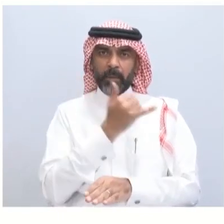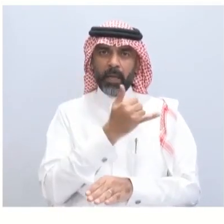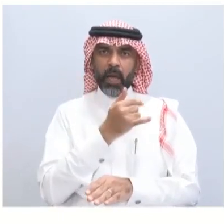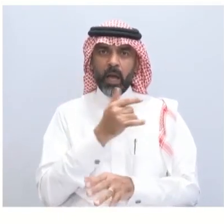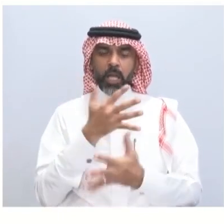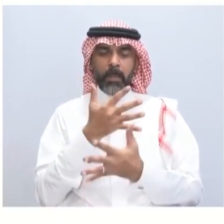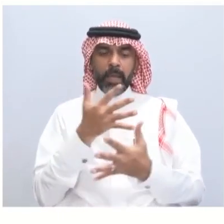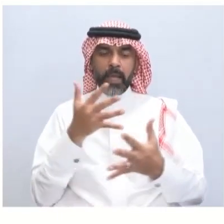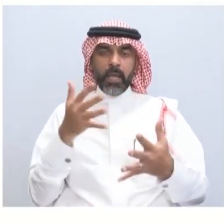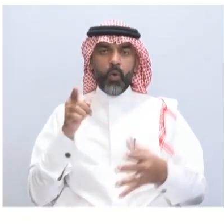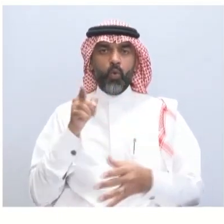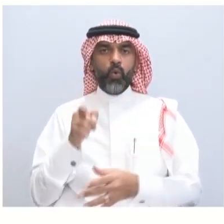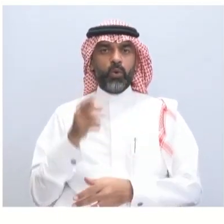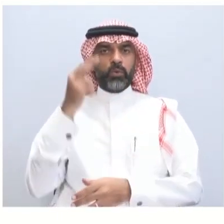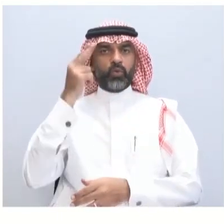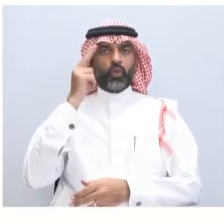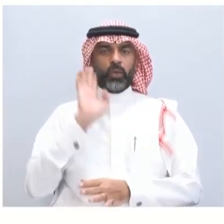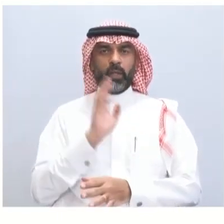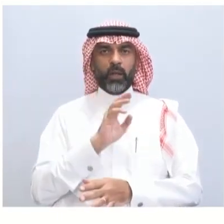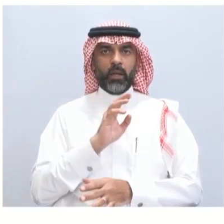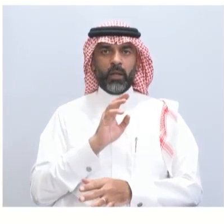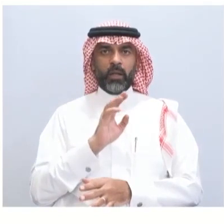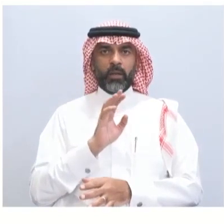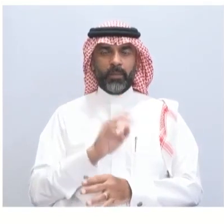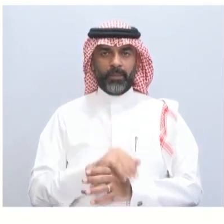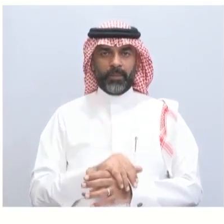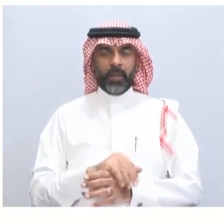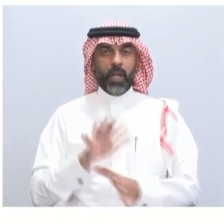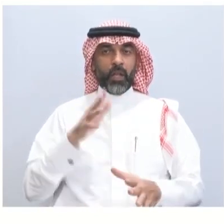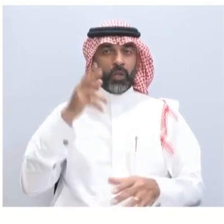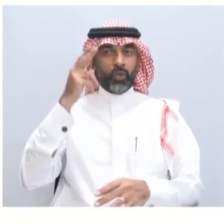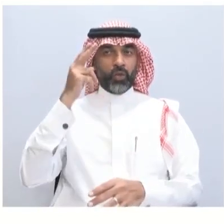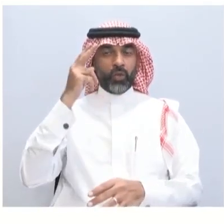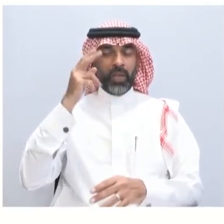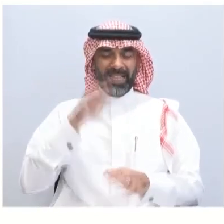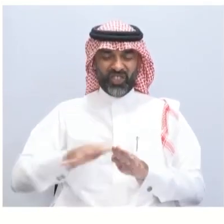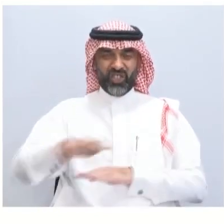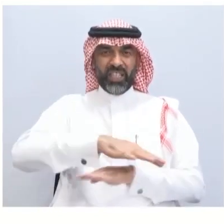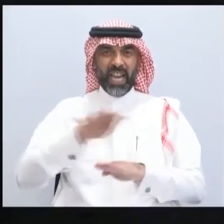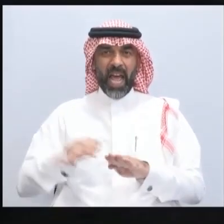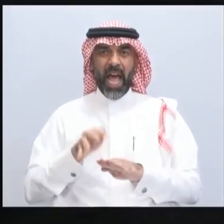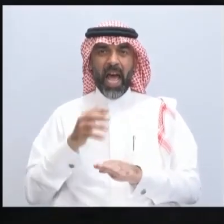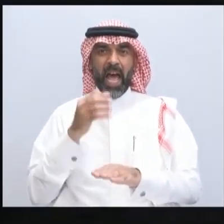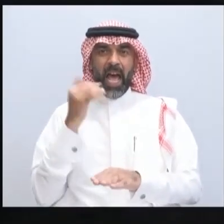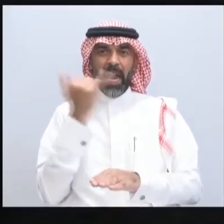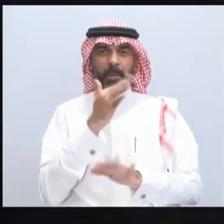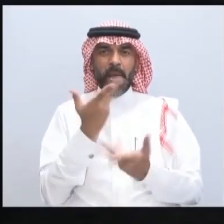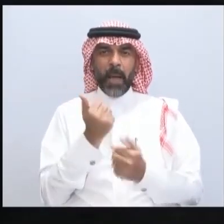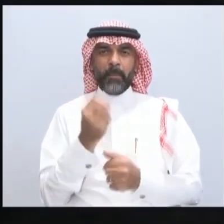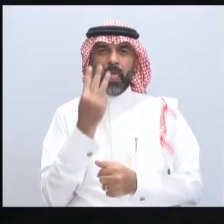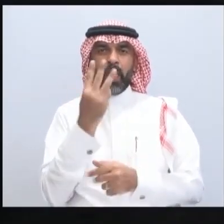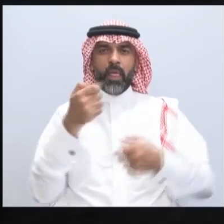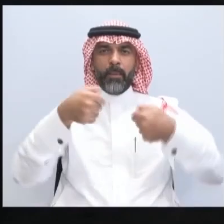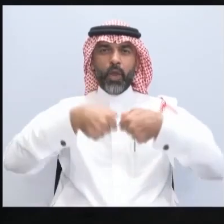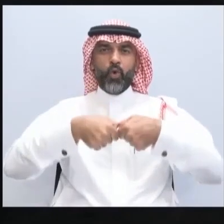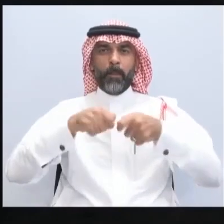العربيه كامله تقدر مساحتها بثلا ونص مليون كيل متر مربع المملكه العربيه